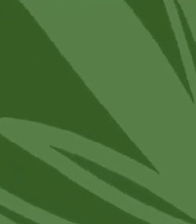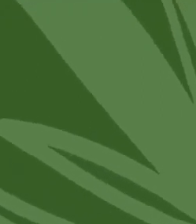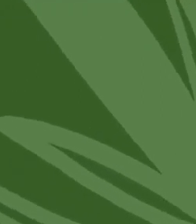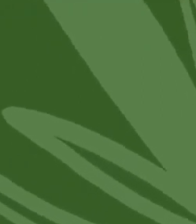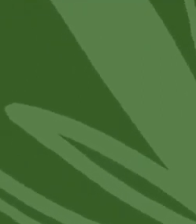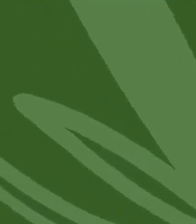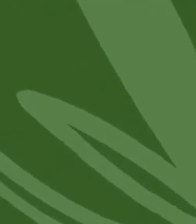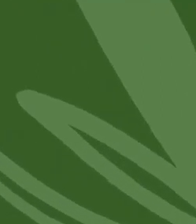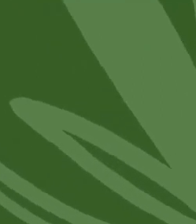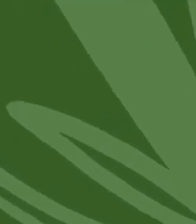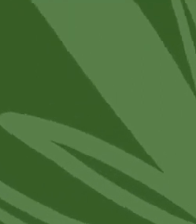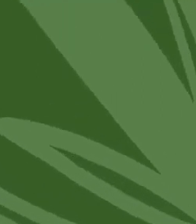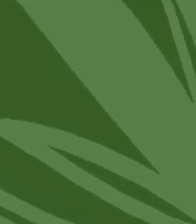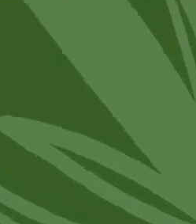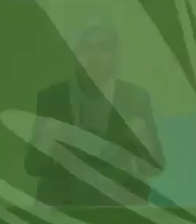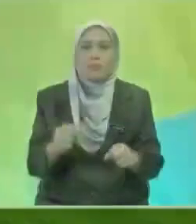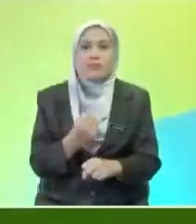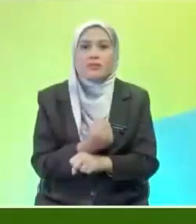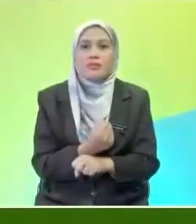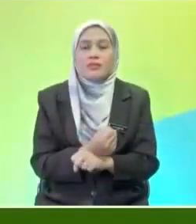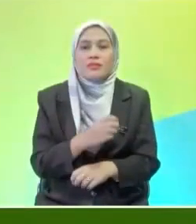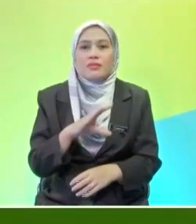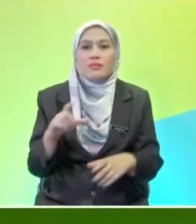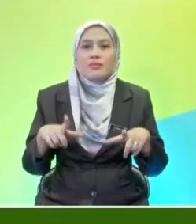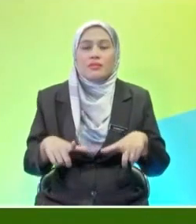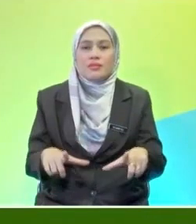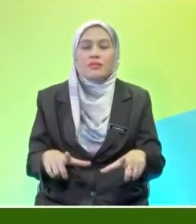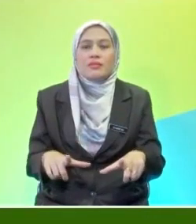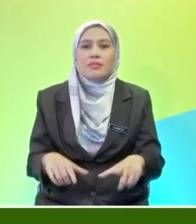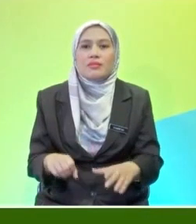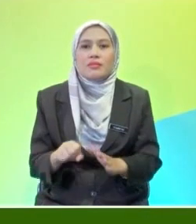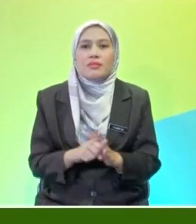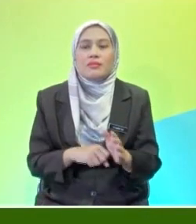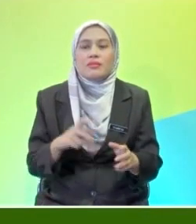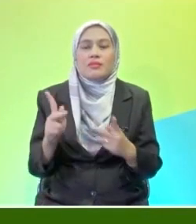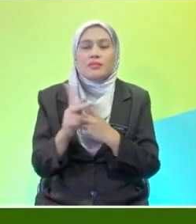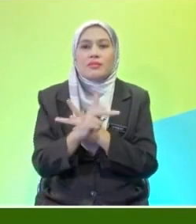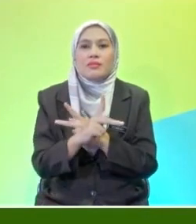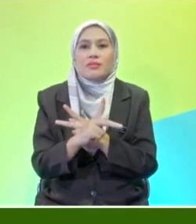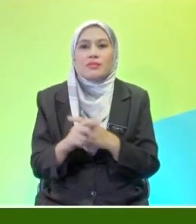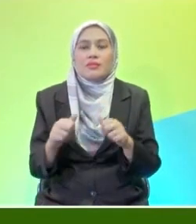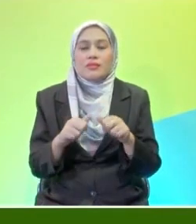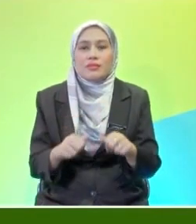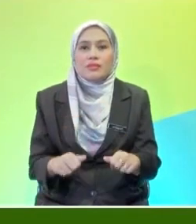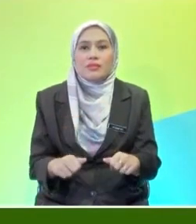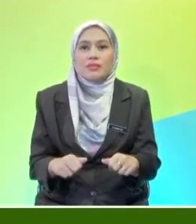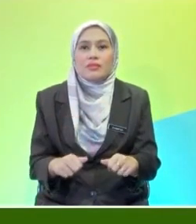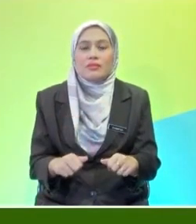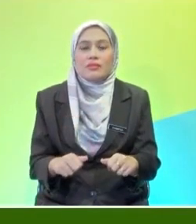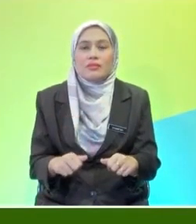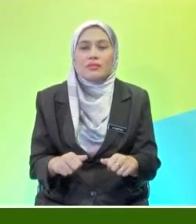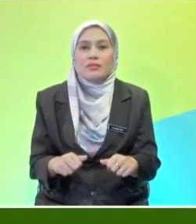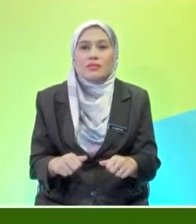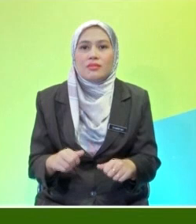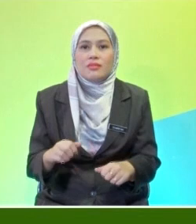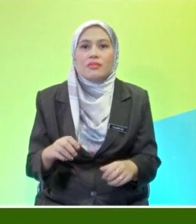Celik batu dan juga papan, sekali inap susah nak hilang. Ekor pelancongan sebagai